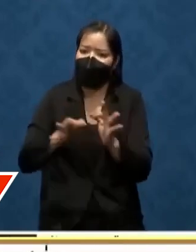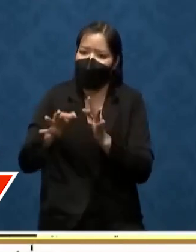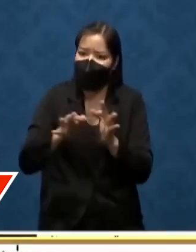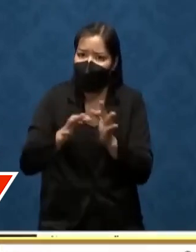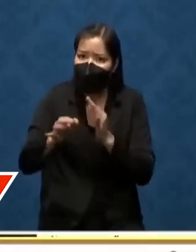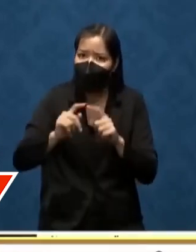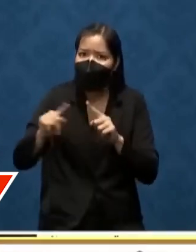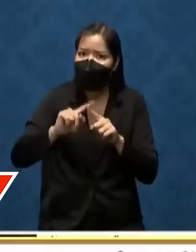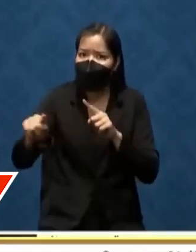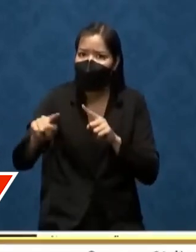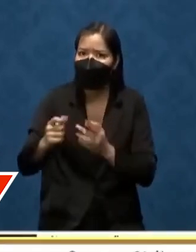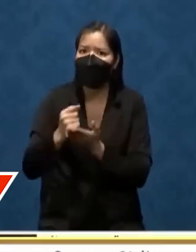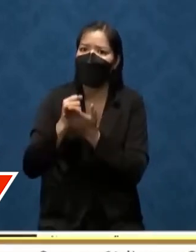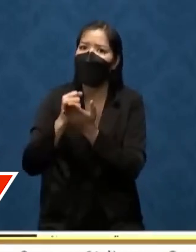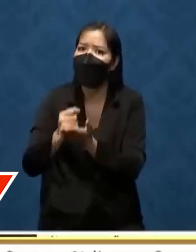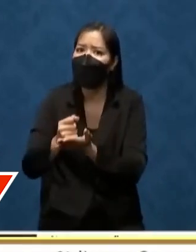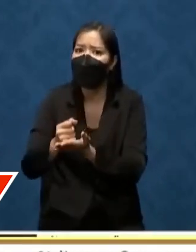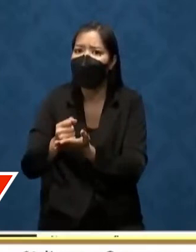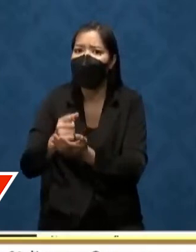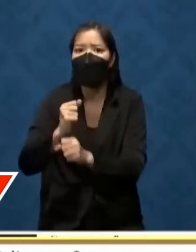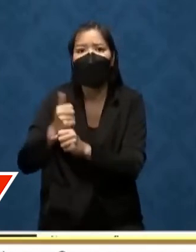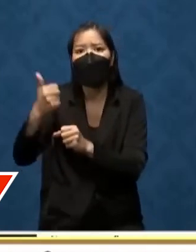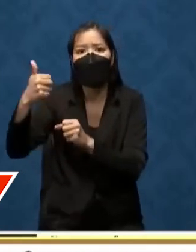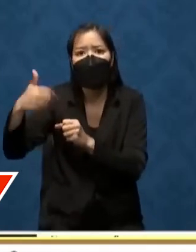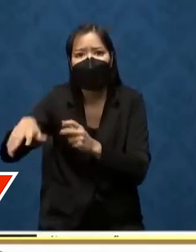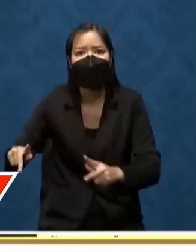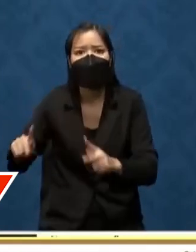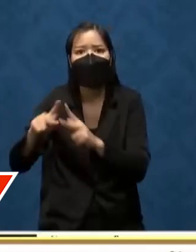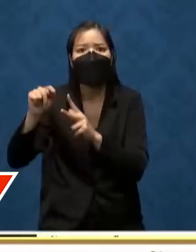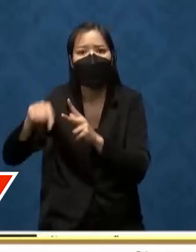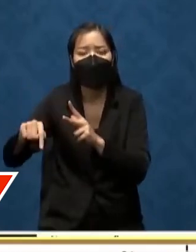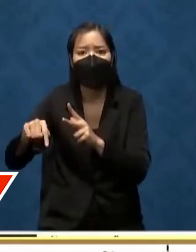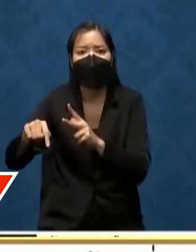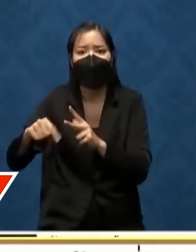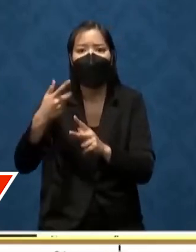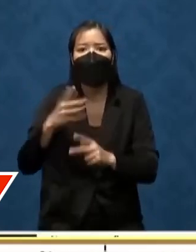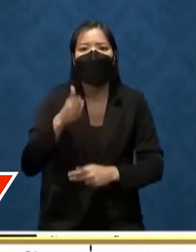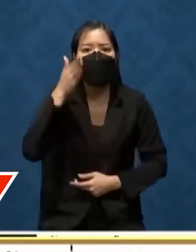ริหารประเทศให้ดีขึ้นในอีกสองปีทท่เหลออยู่ได้ยัไ่